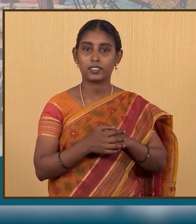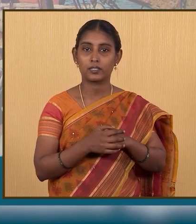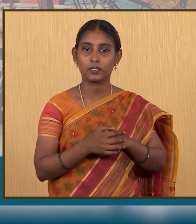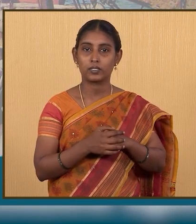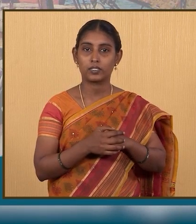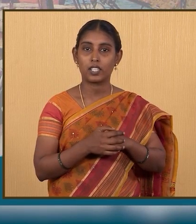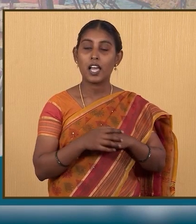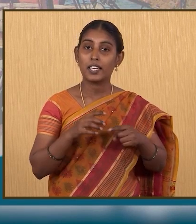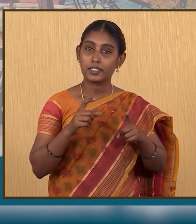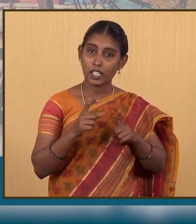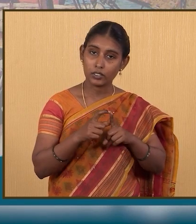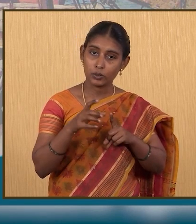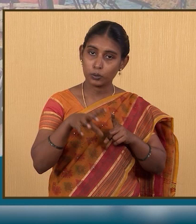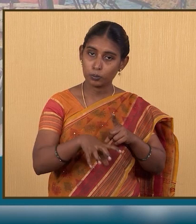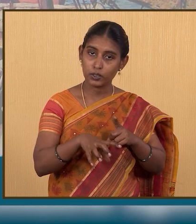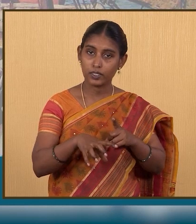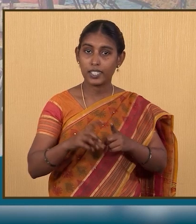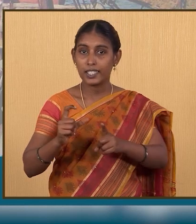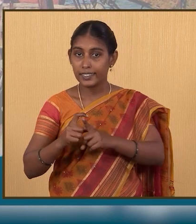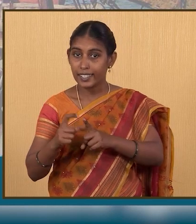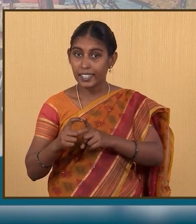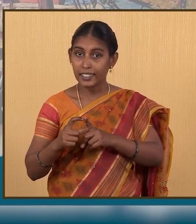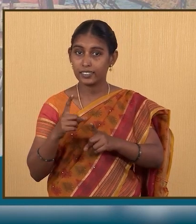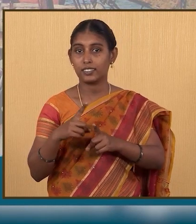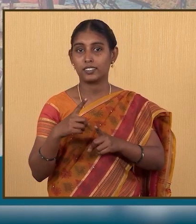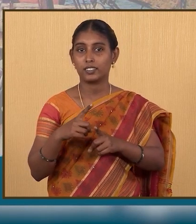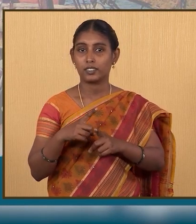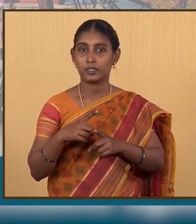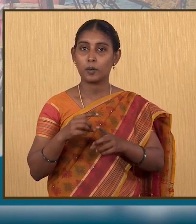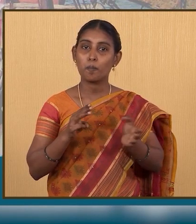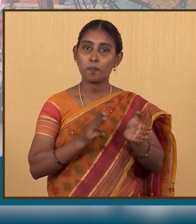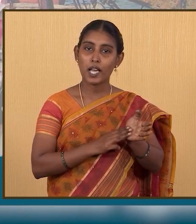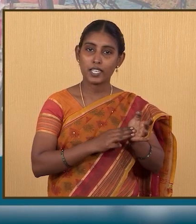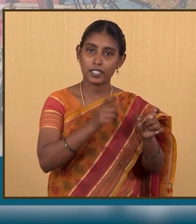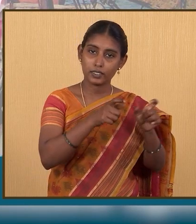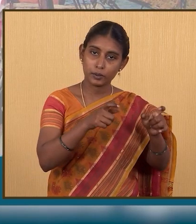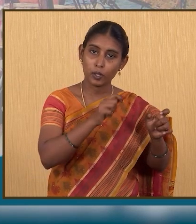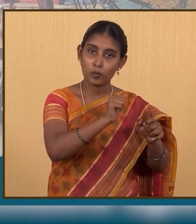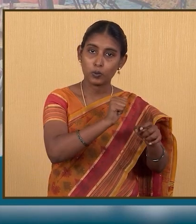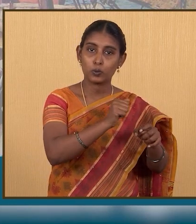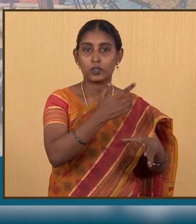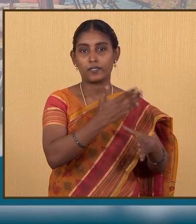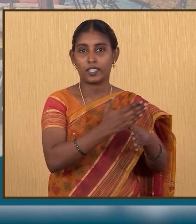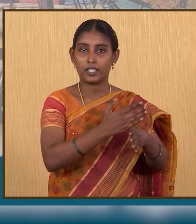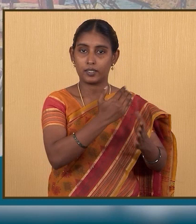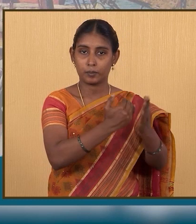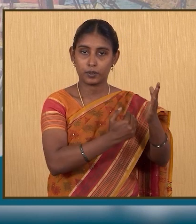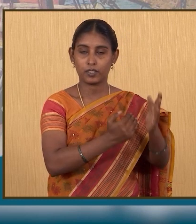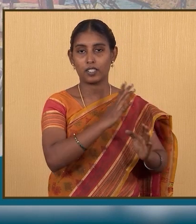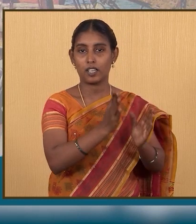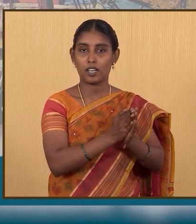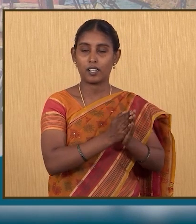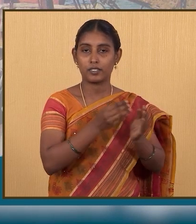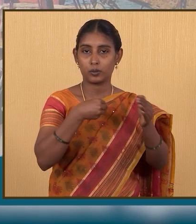இங்கே டச்சு பதிவுகள், டேனிஷ் பதிவுகள், மராத்தியர்களோட நிர்வாக பதிவுகள், இதெல்லாம்